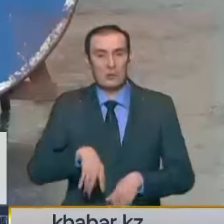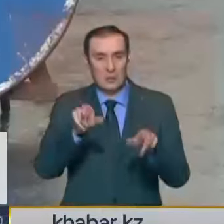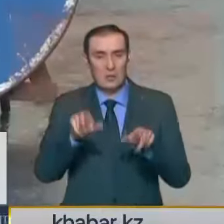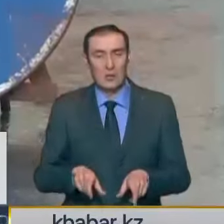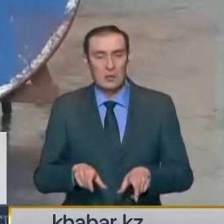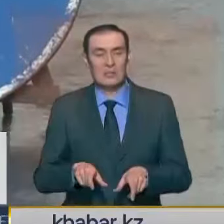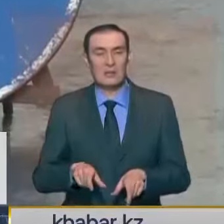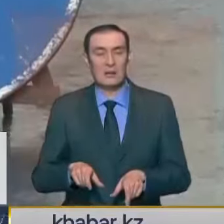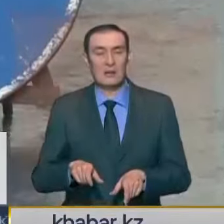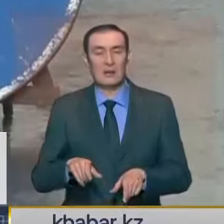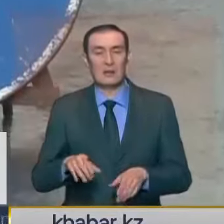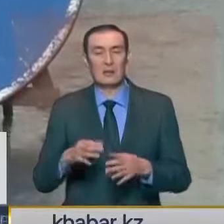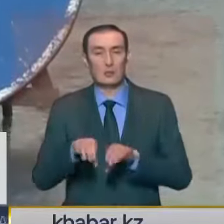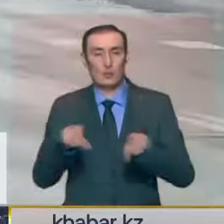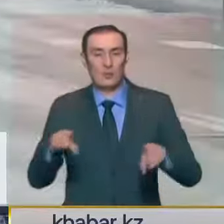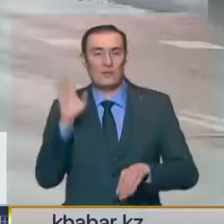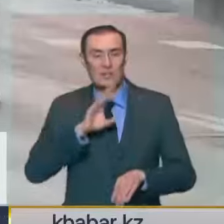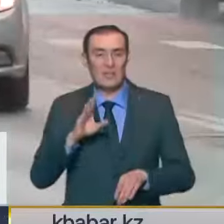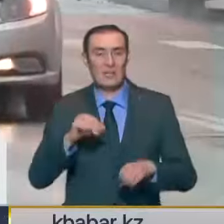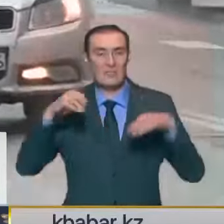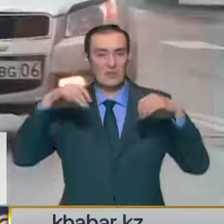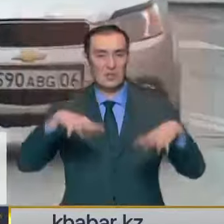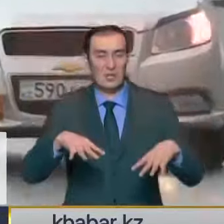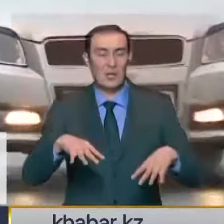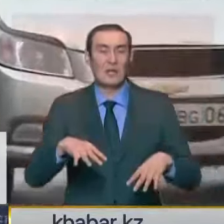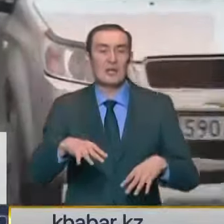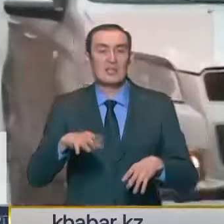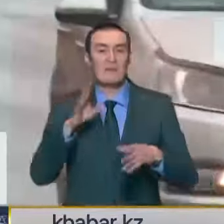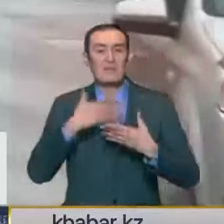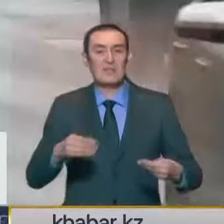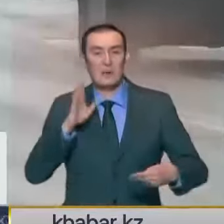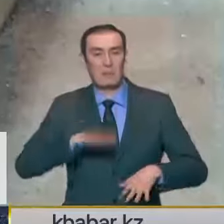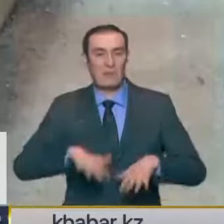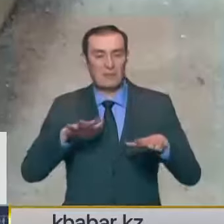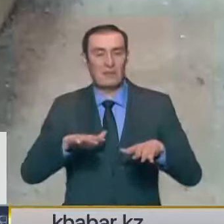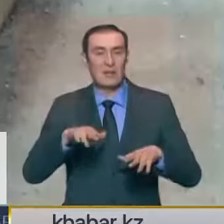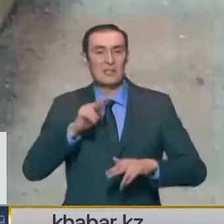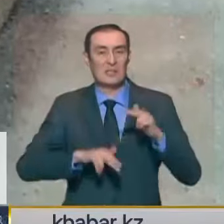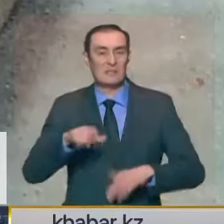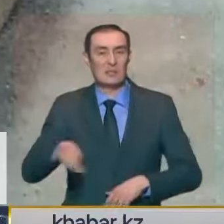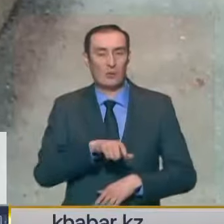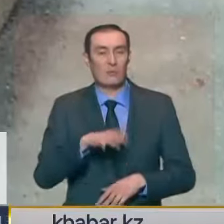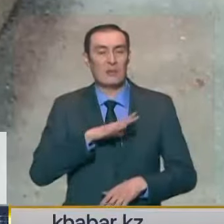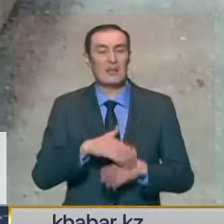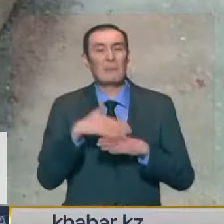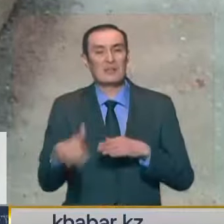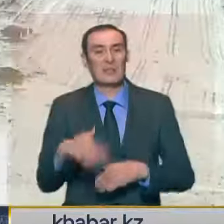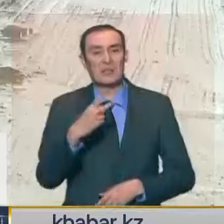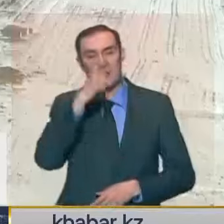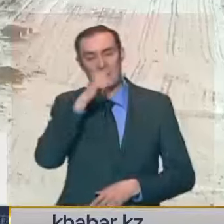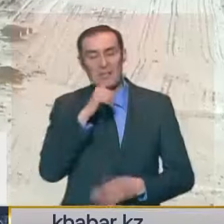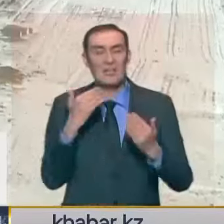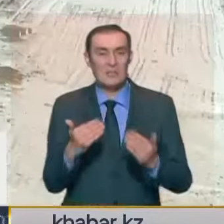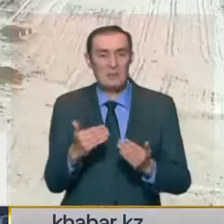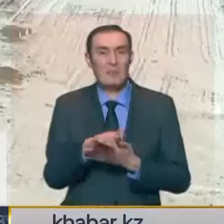ливневой канализации и устройства освещения из-за весенних паводков дорожное строительство в регионе запоздало на 2 месяца